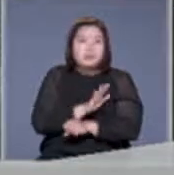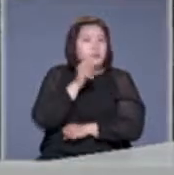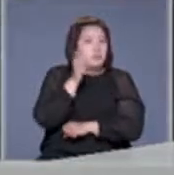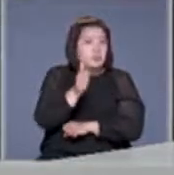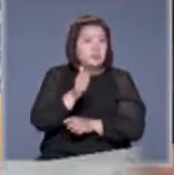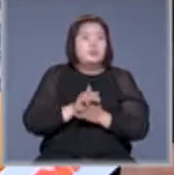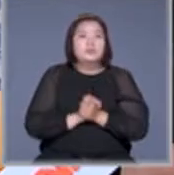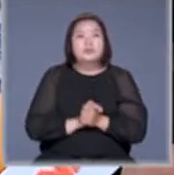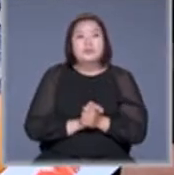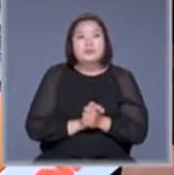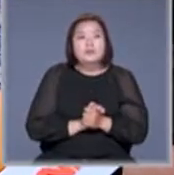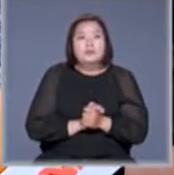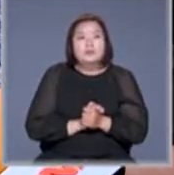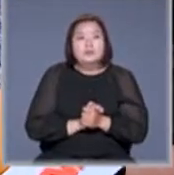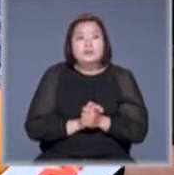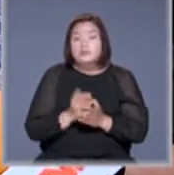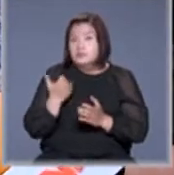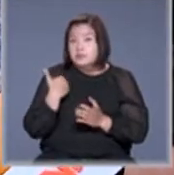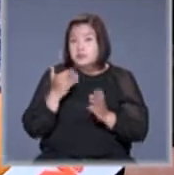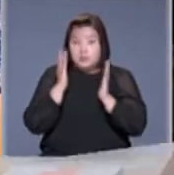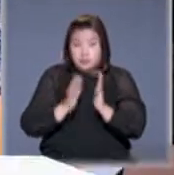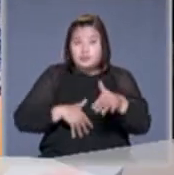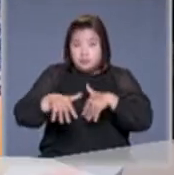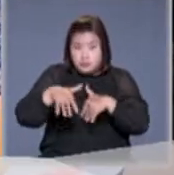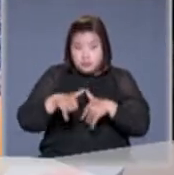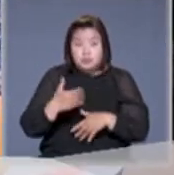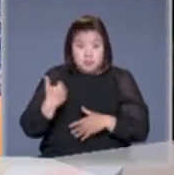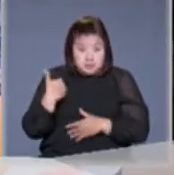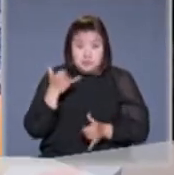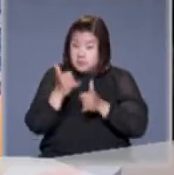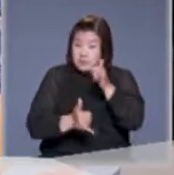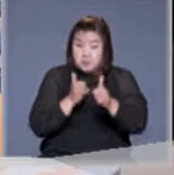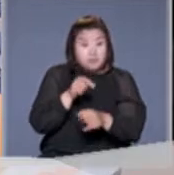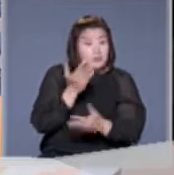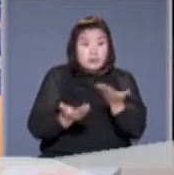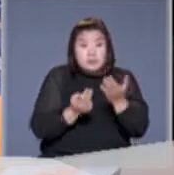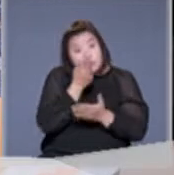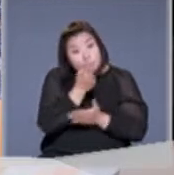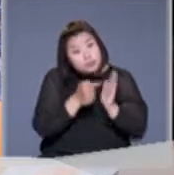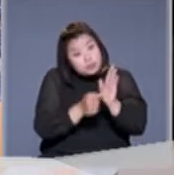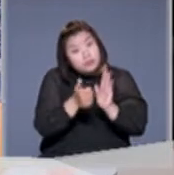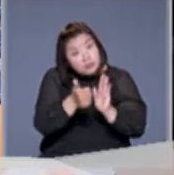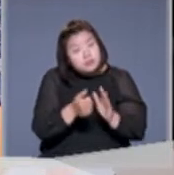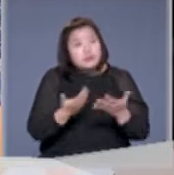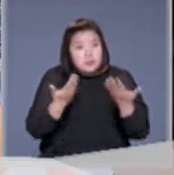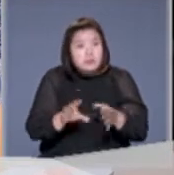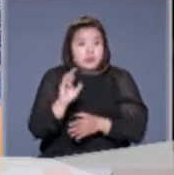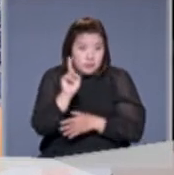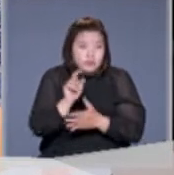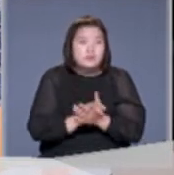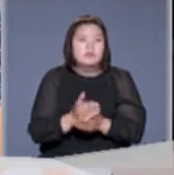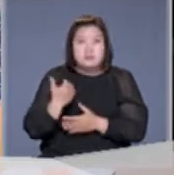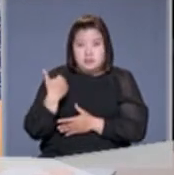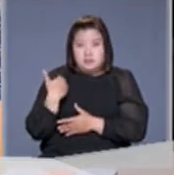เราโอเพ่นให้ประชาชนเนี่ยสามารถที่จะเข้ามาร่วมงานในวันนี้กับเราได้นะครับและประการที่3ก็คือเราเชิญหน่วยง